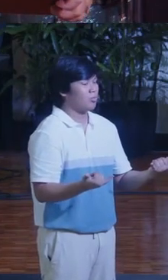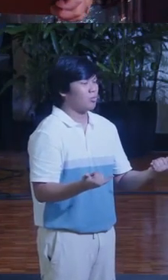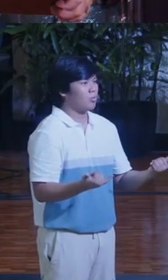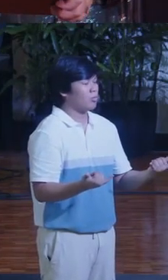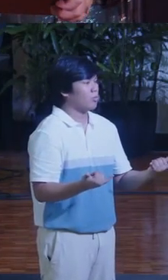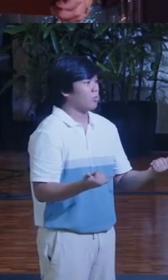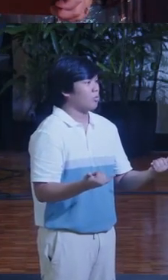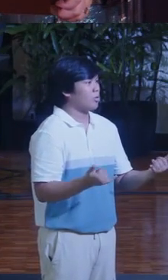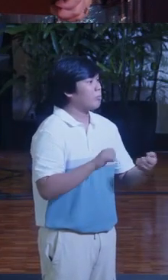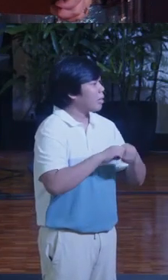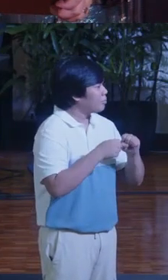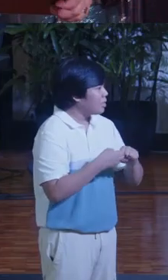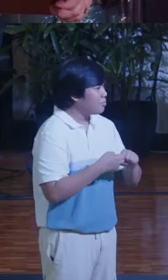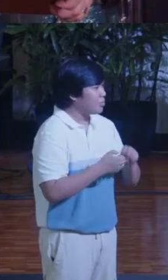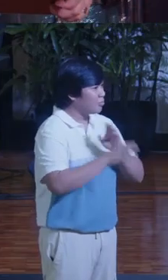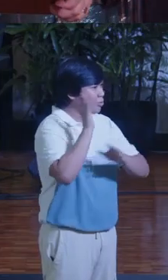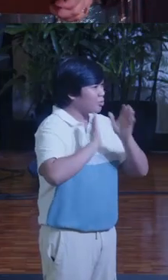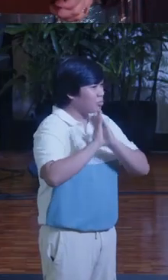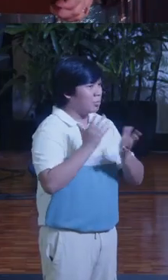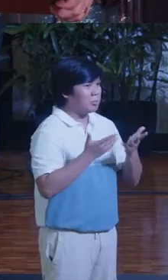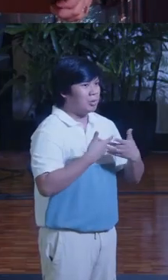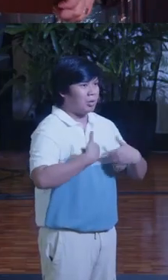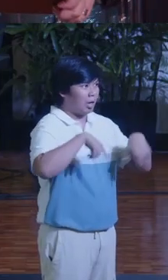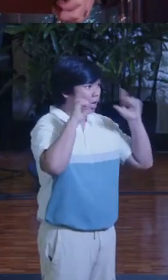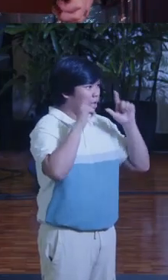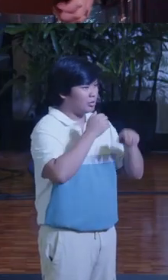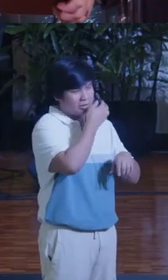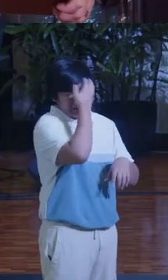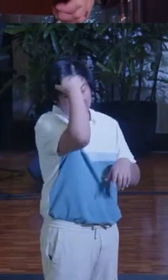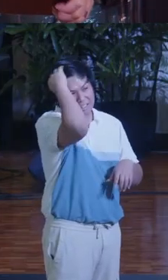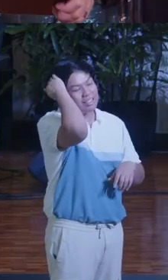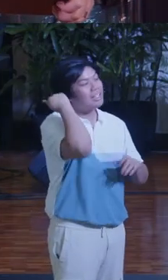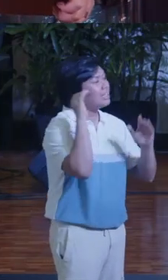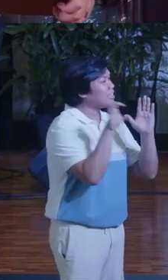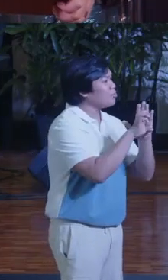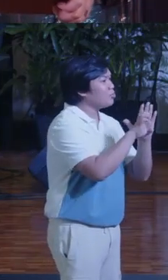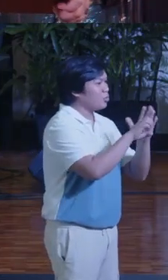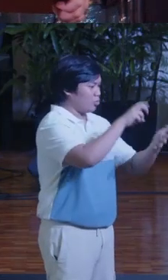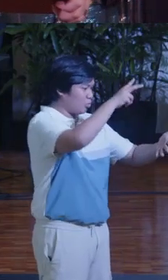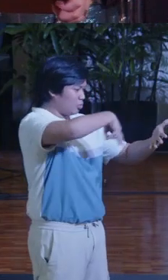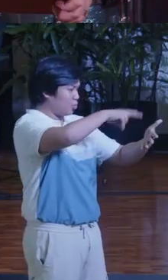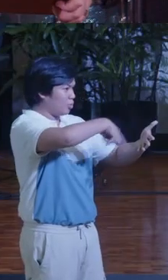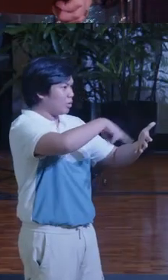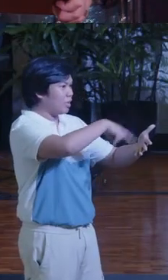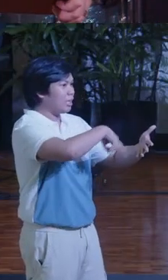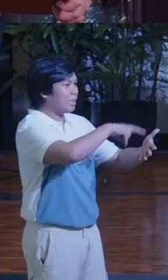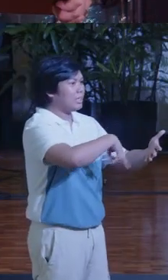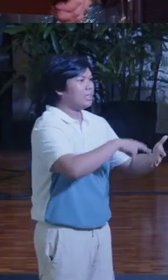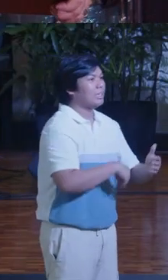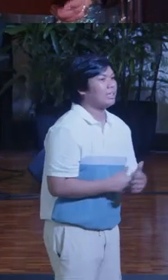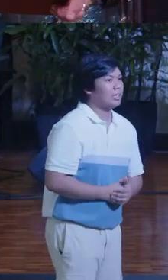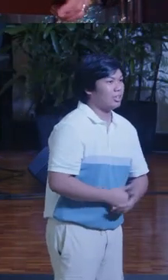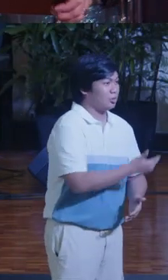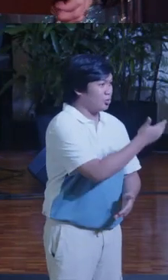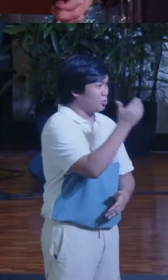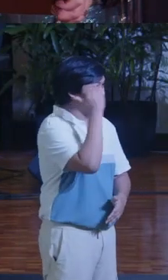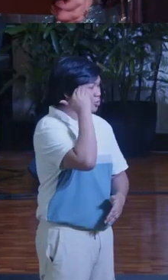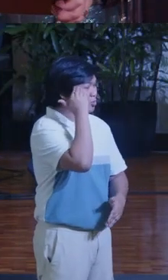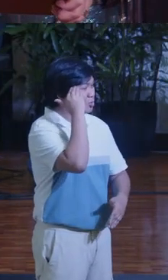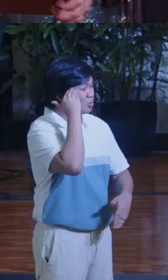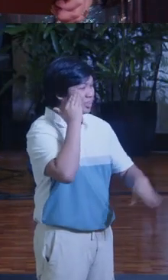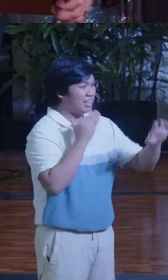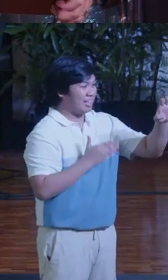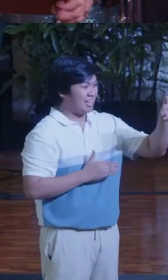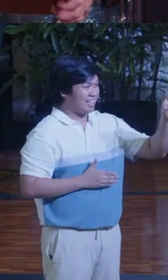no? Parang binasa po natin sa dyaryo na si Senator Juan Ponce Enrile